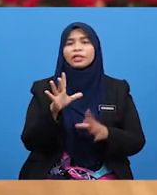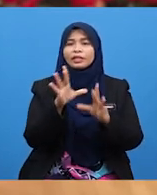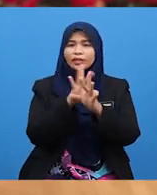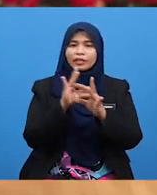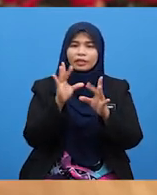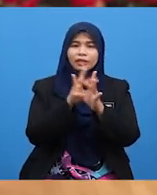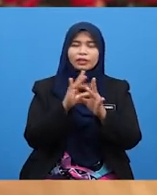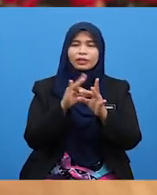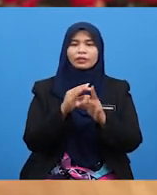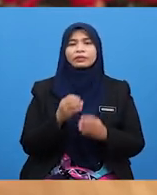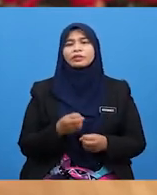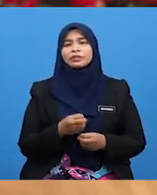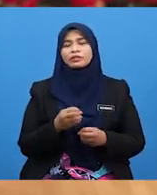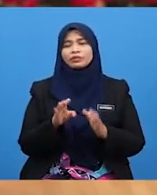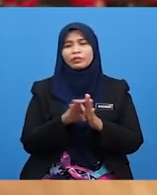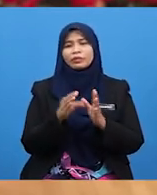Banyak perahu